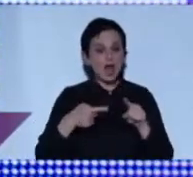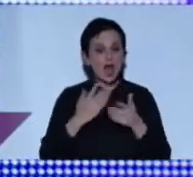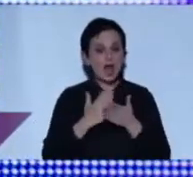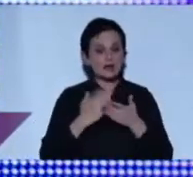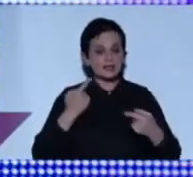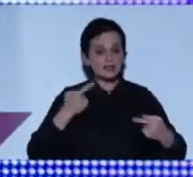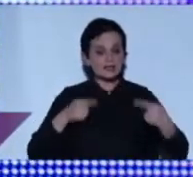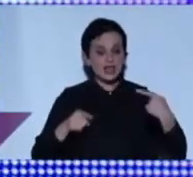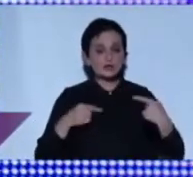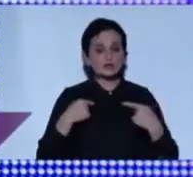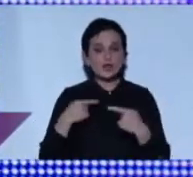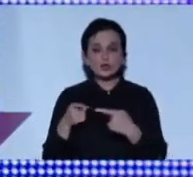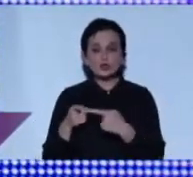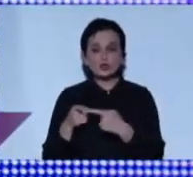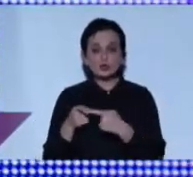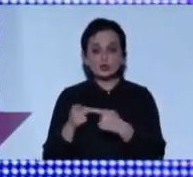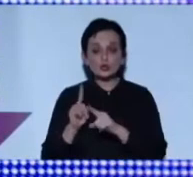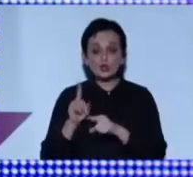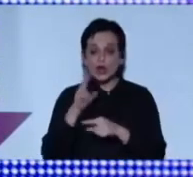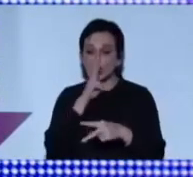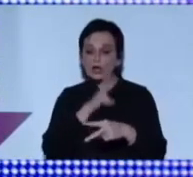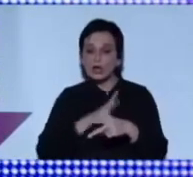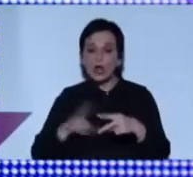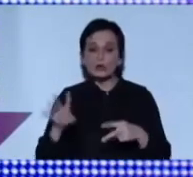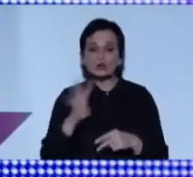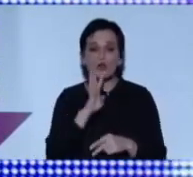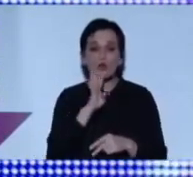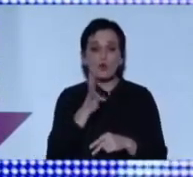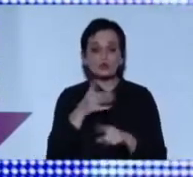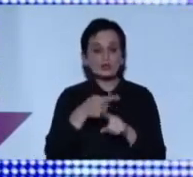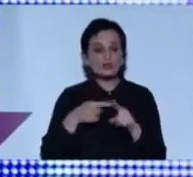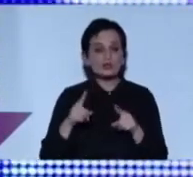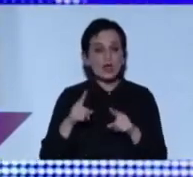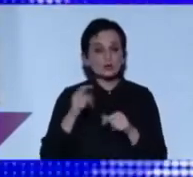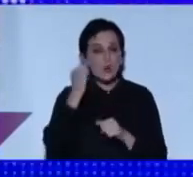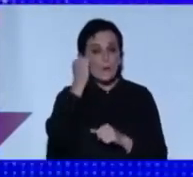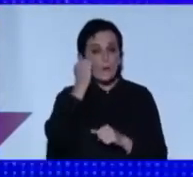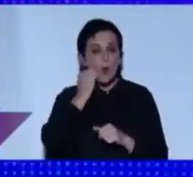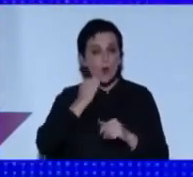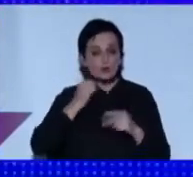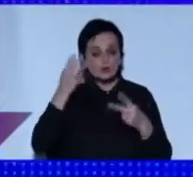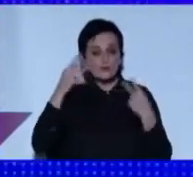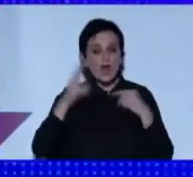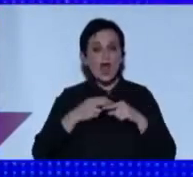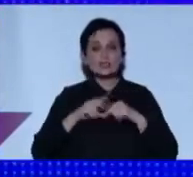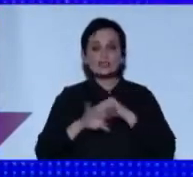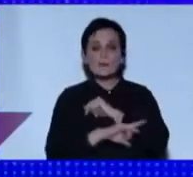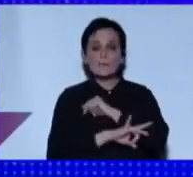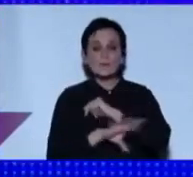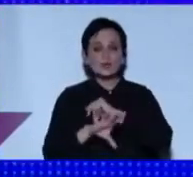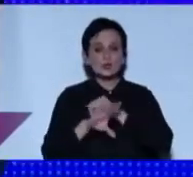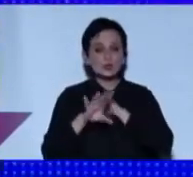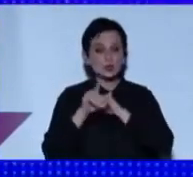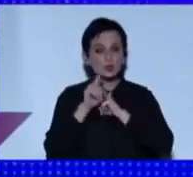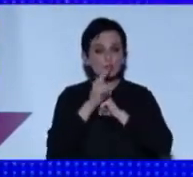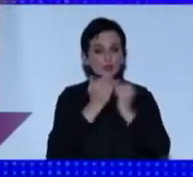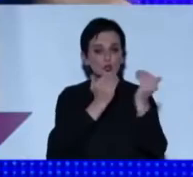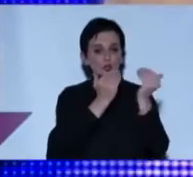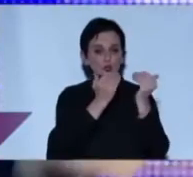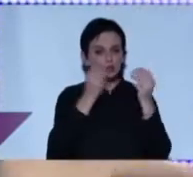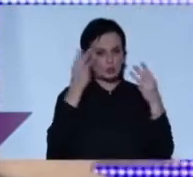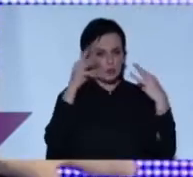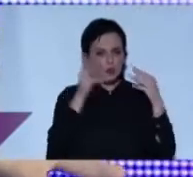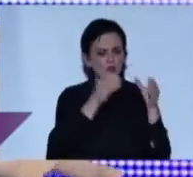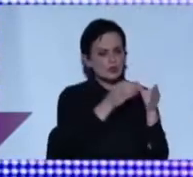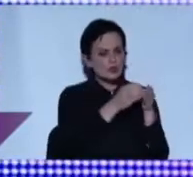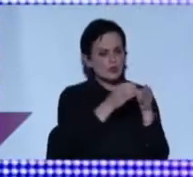რომ ჩვენი კარგავს 4-წელიწადნახევარს, იმიტომ რომ არის მოძველებული სისტემა. ამიტომ ჩვენ ავიღოთ, ეს არის ფინური მოდელი, რომელიც არის ძალიან